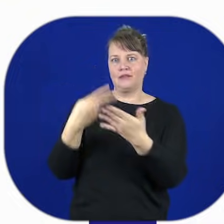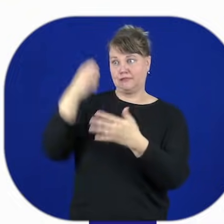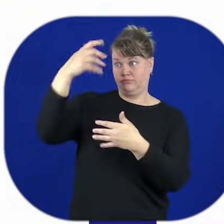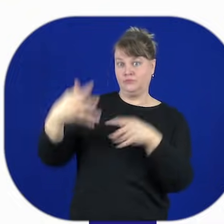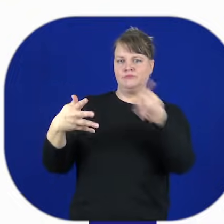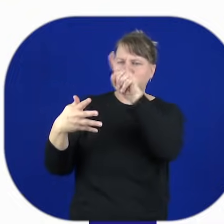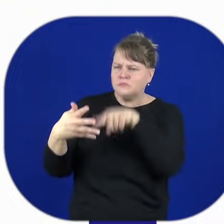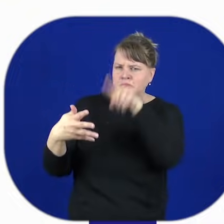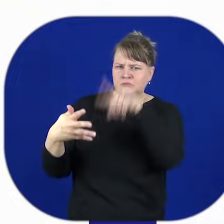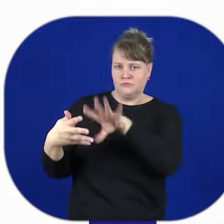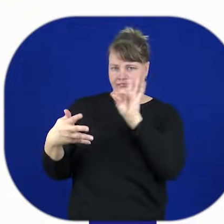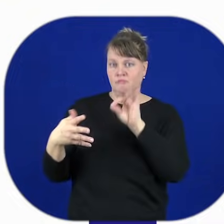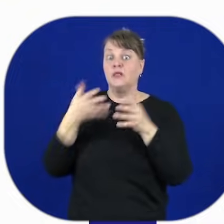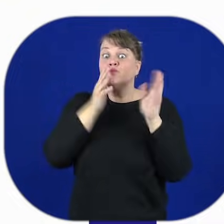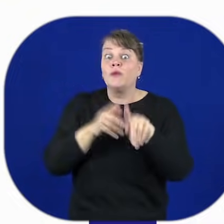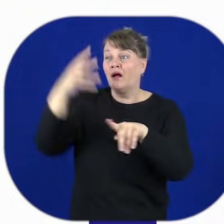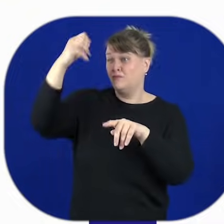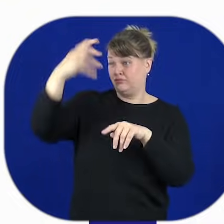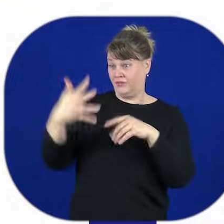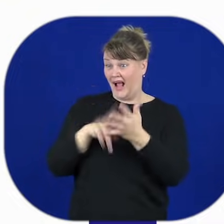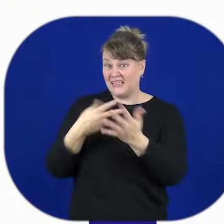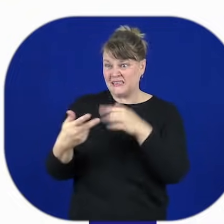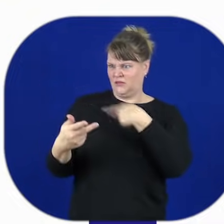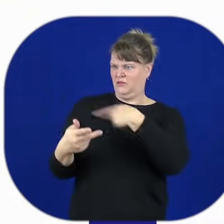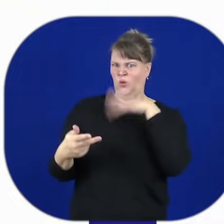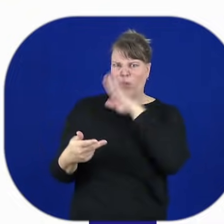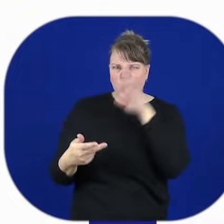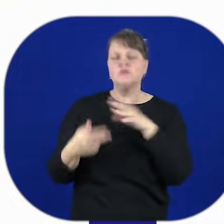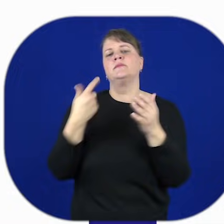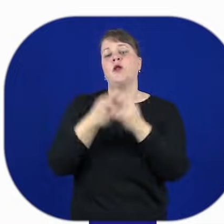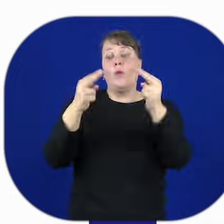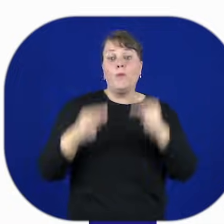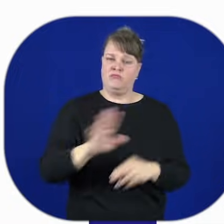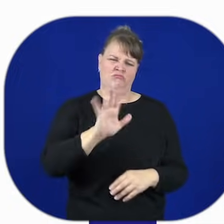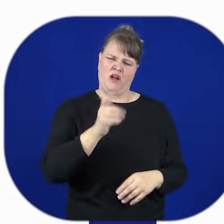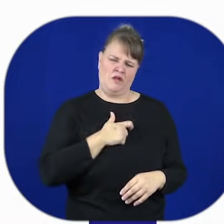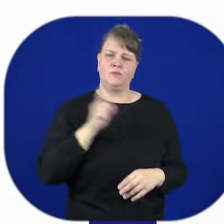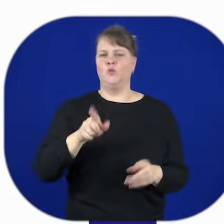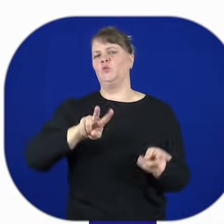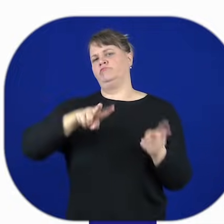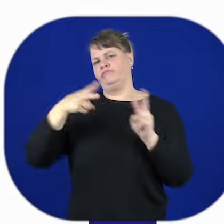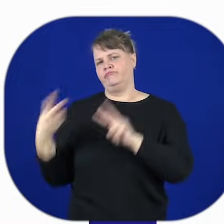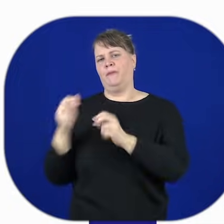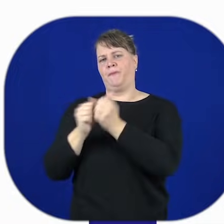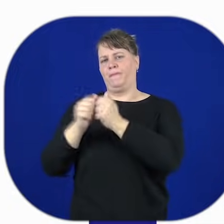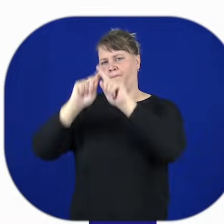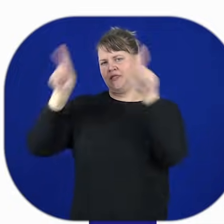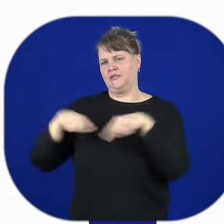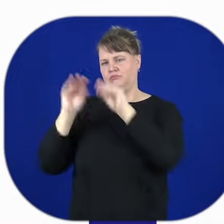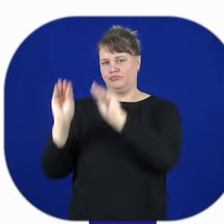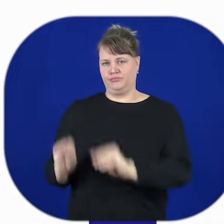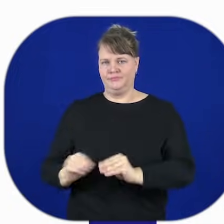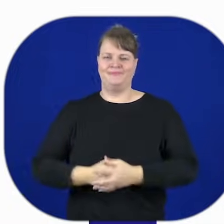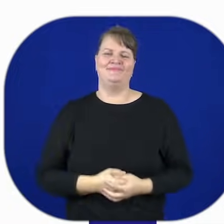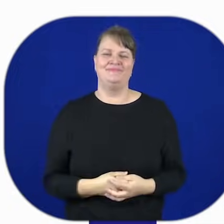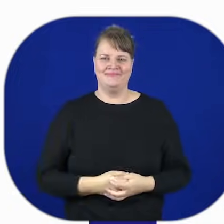Pokud nenajdete váš dům v databázi, nelze v elektronickém sčítání pokračovat. Vyplňte prosím listin sčítací